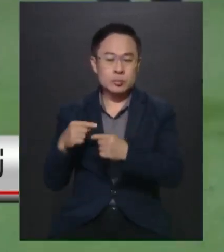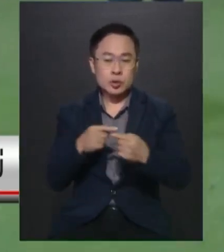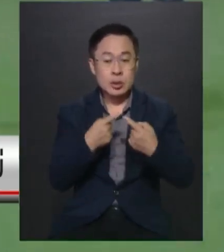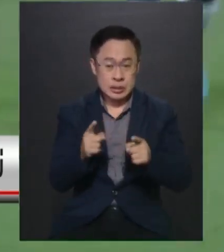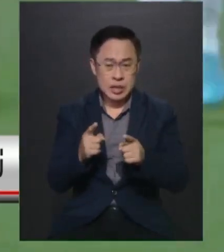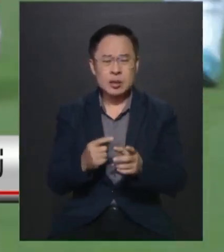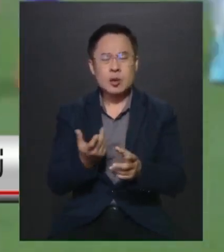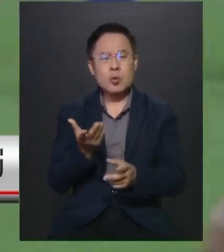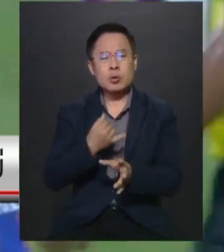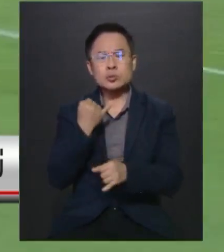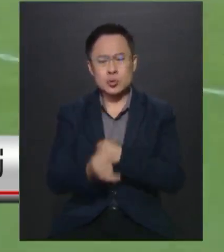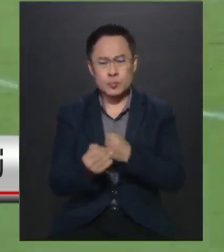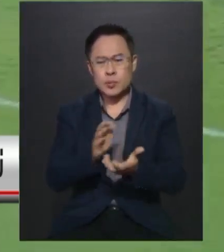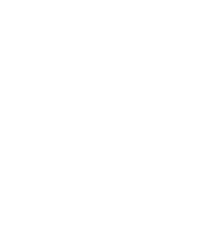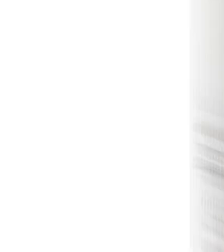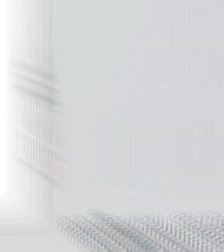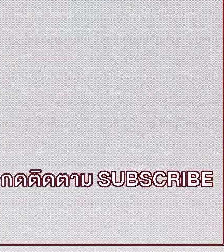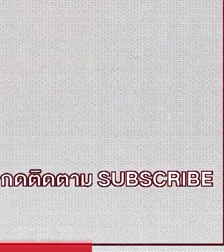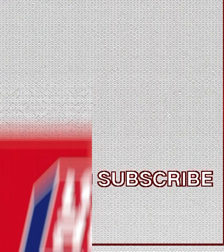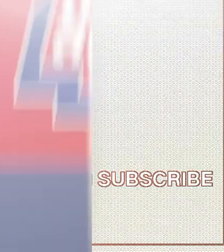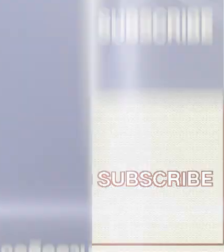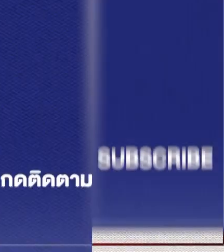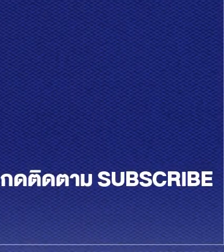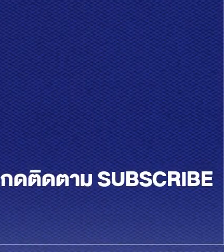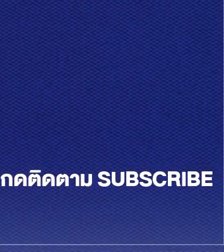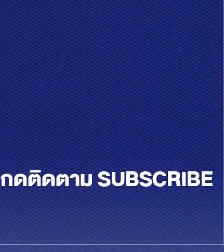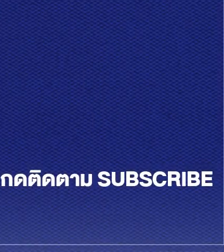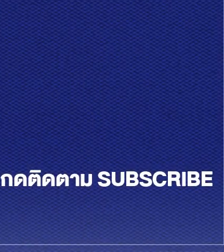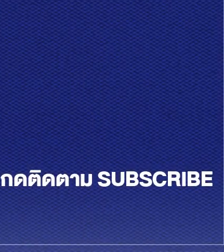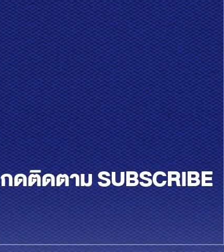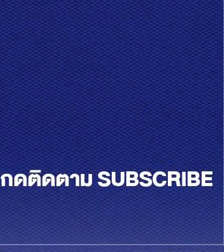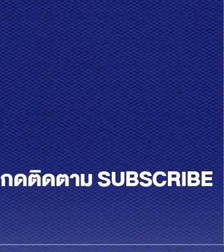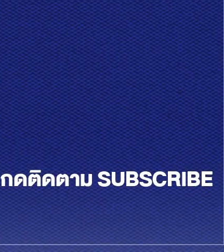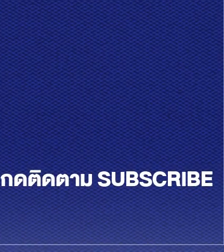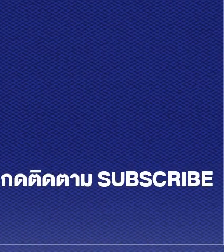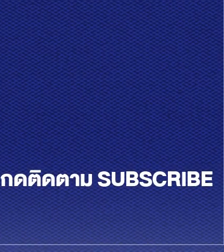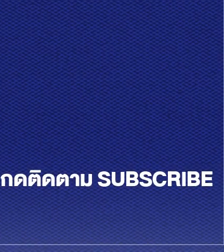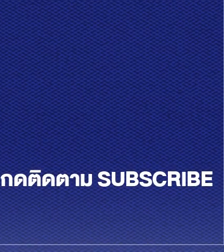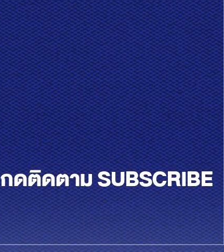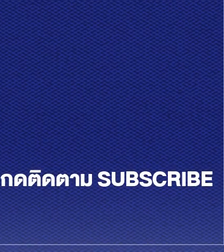ให้เรื่องราวนี้จบลงได้ด้วยดีแล้วกันนะคะ